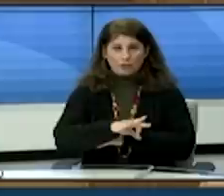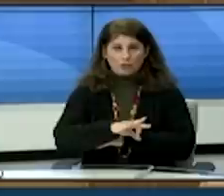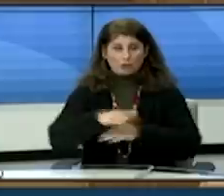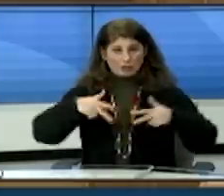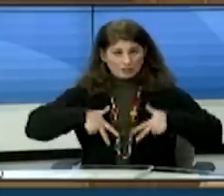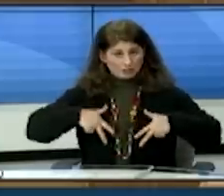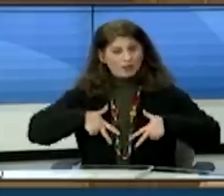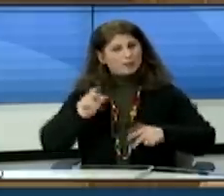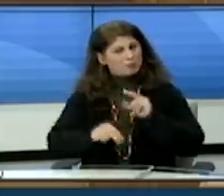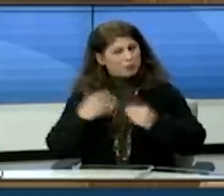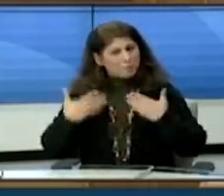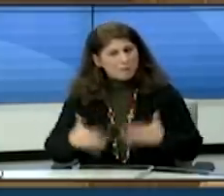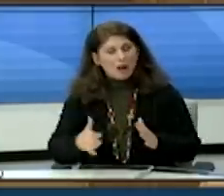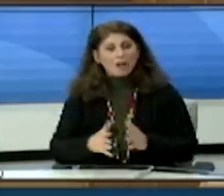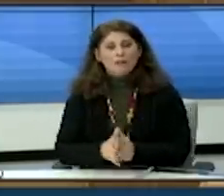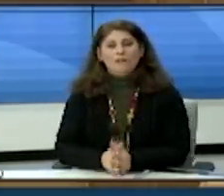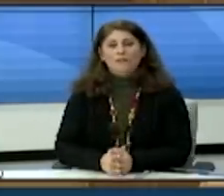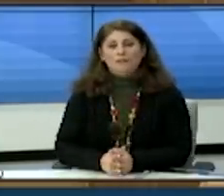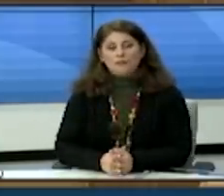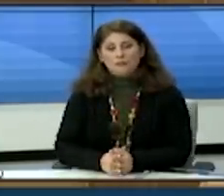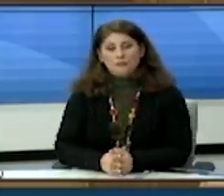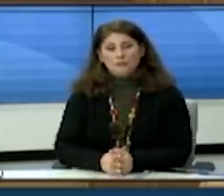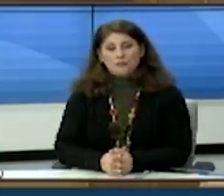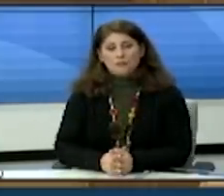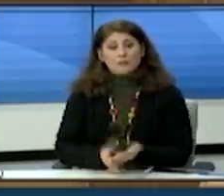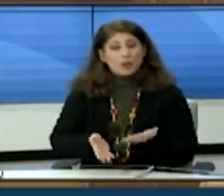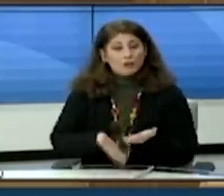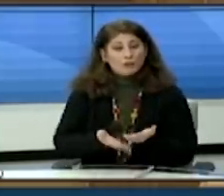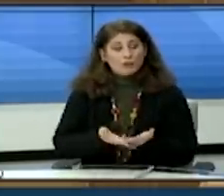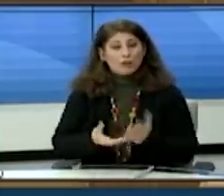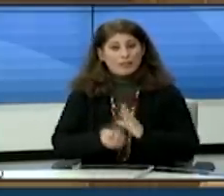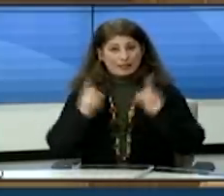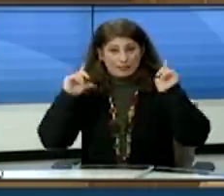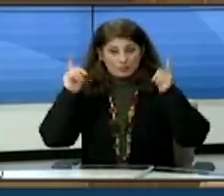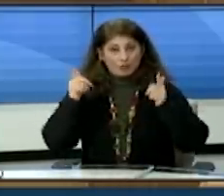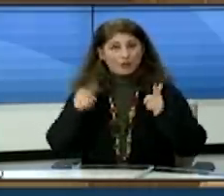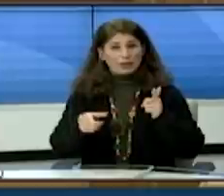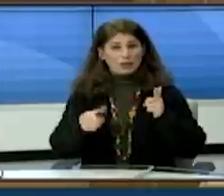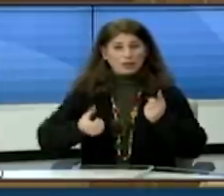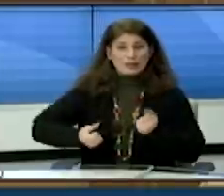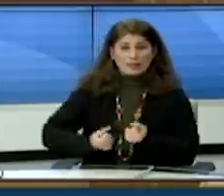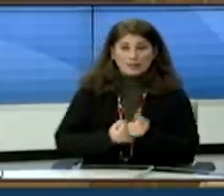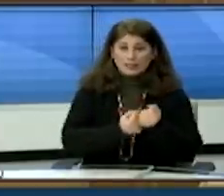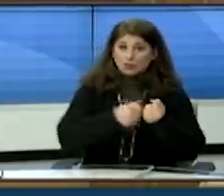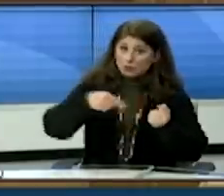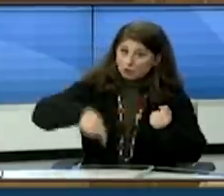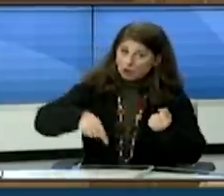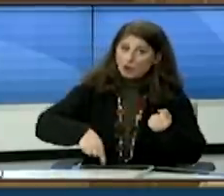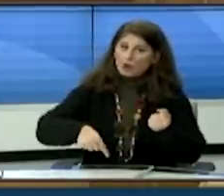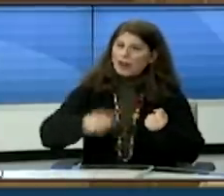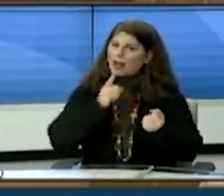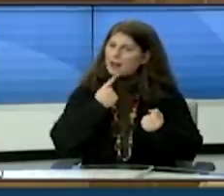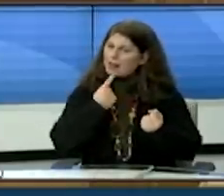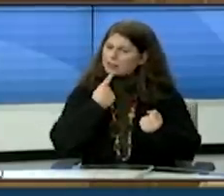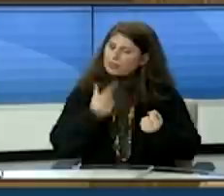έχετε ψηφίσει. Χέρι βοηθείας προς τη Νέα Δημοκρατία δεν ήταν το «σας στηρίζουμε τώρα να θα λογαριαστούμε μετά»